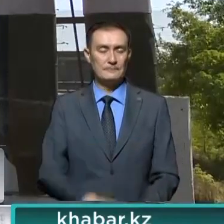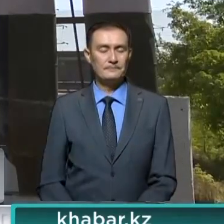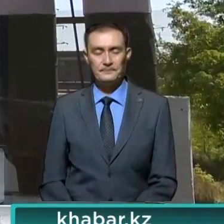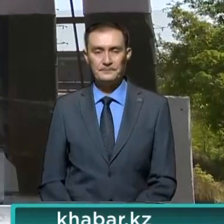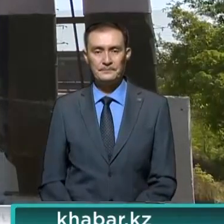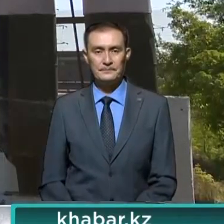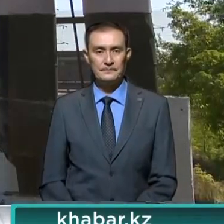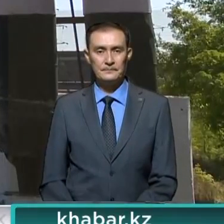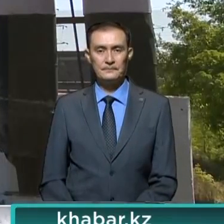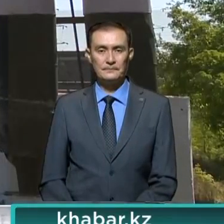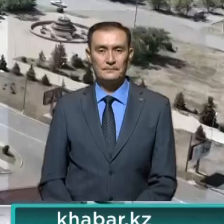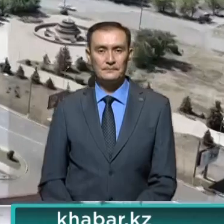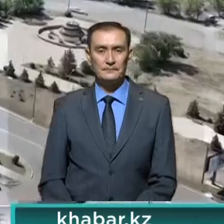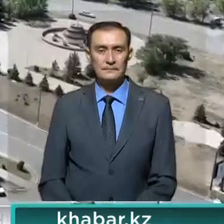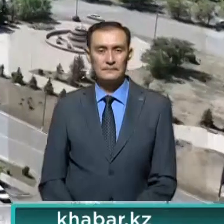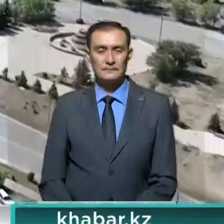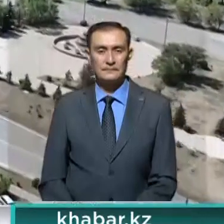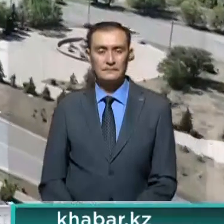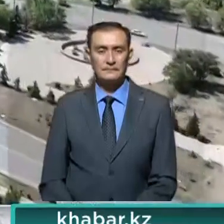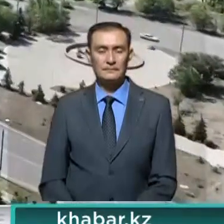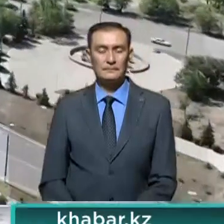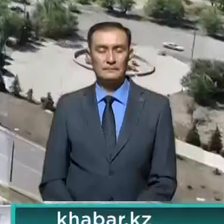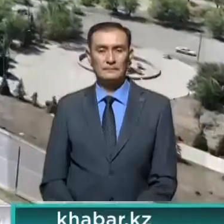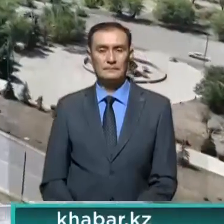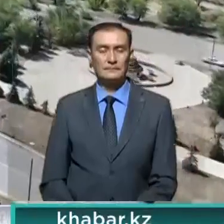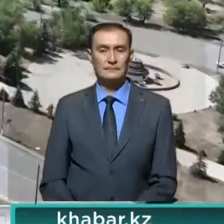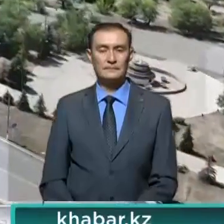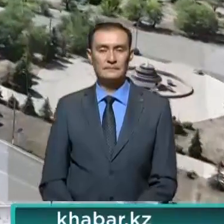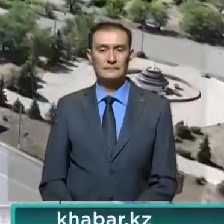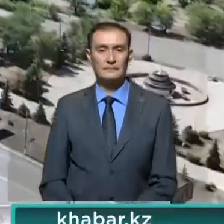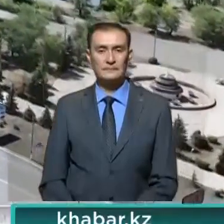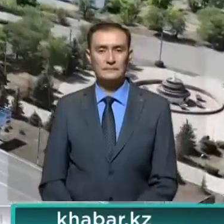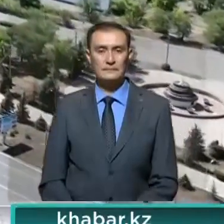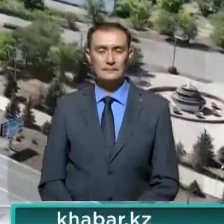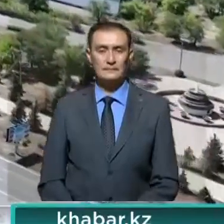Назымгуль Кумыспаева, Бахытбек Нуртаев, Айдос Медельбеков, Хабар, Павлодарская область.